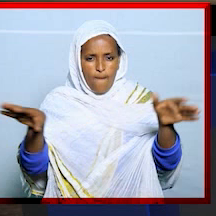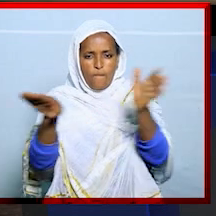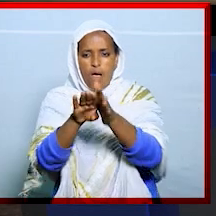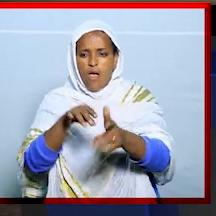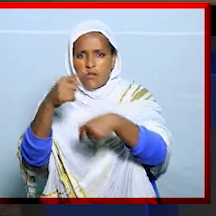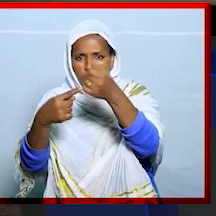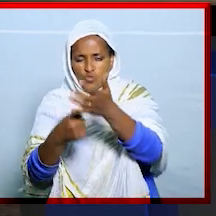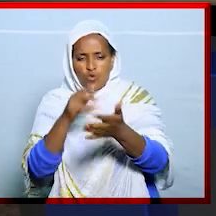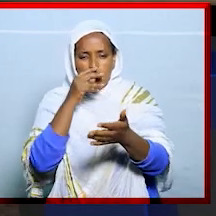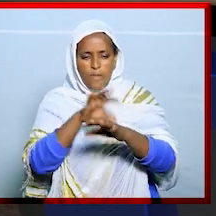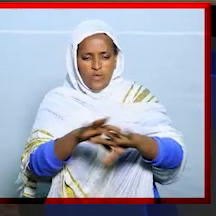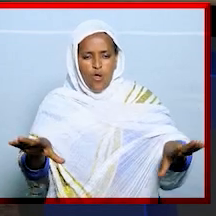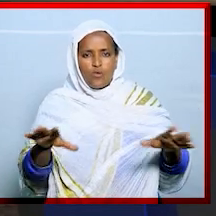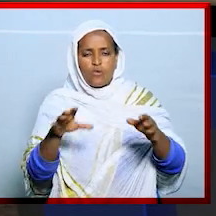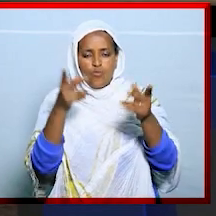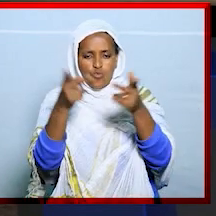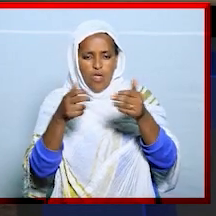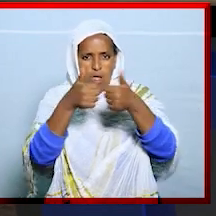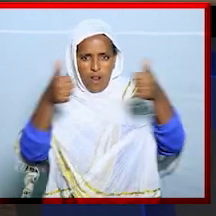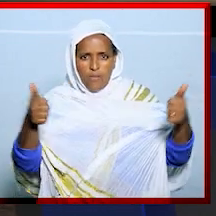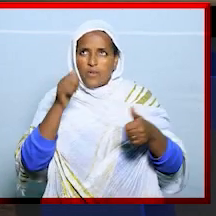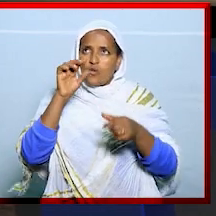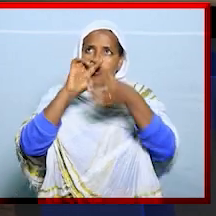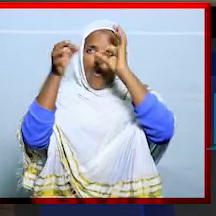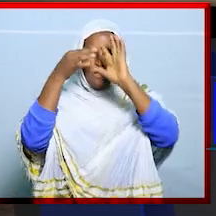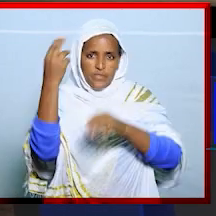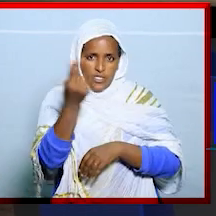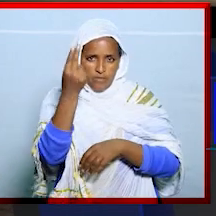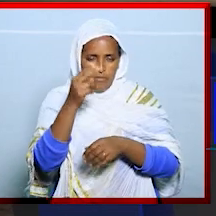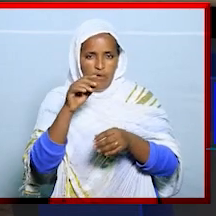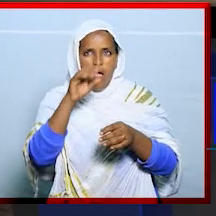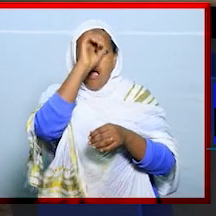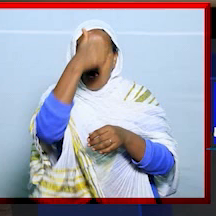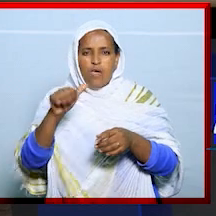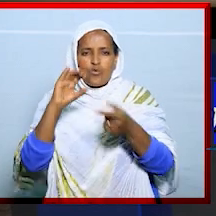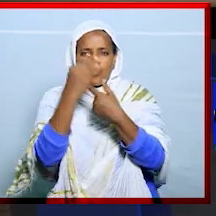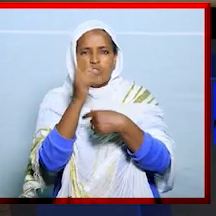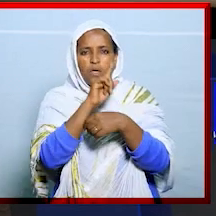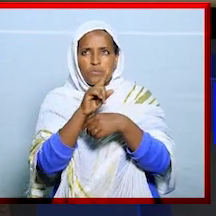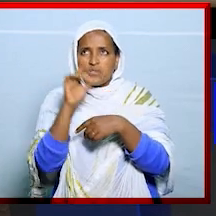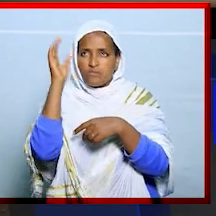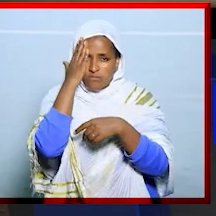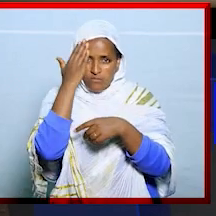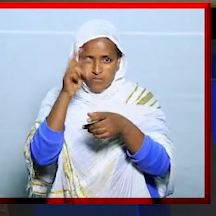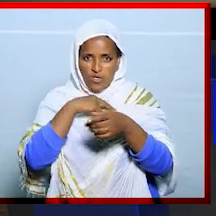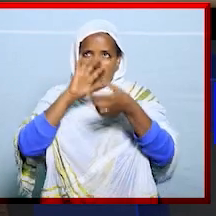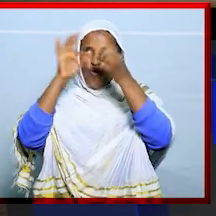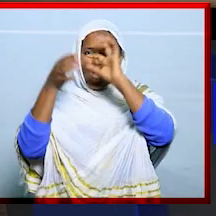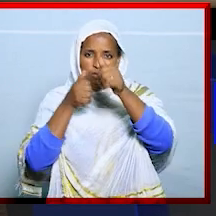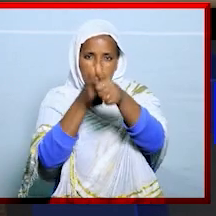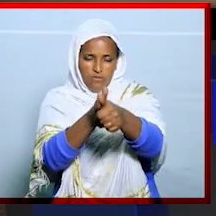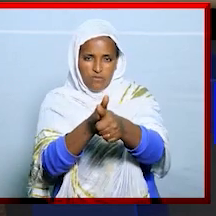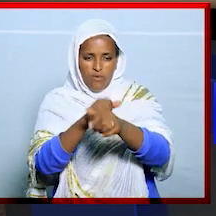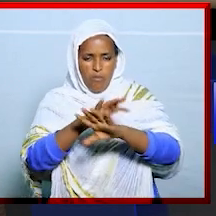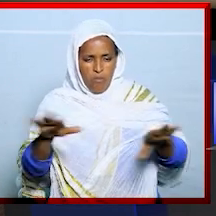በባህር ላይ የሚጓዙ ባህረተኞች መልክዓ ምድራዊ ቦታዎችን ለመለየት ወይም የአየሩን ሁኔታ ለመገመት የታወቀ መንገድ በሌለበት